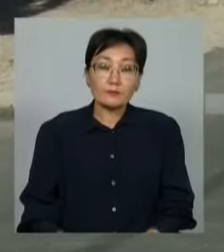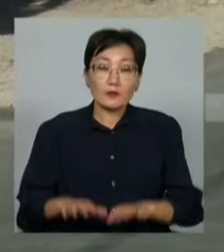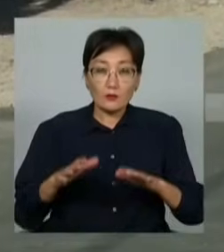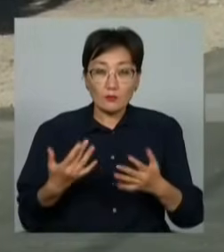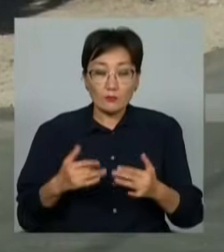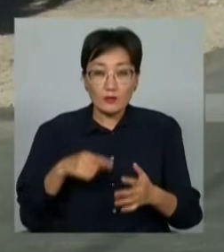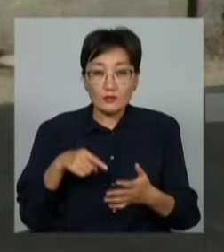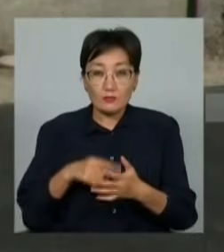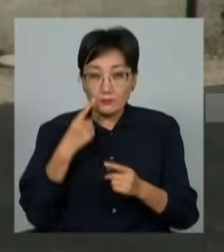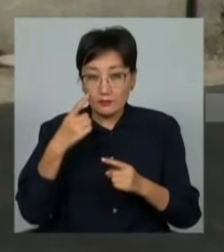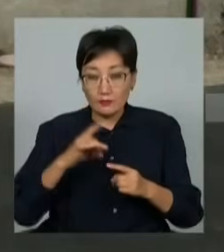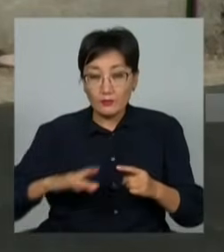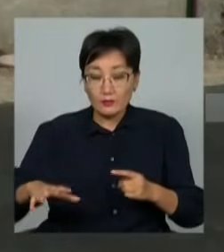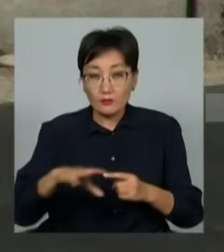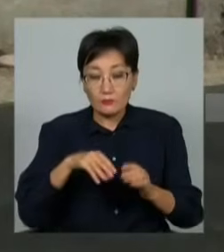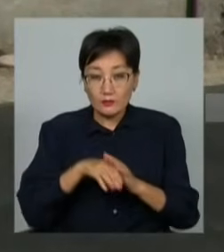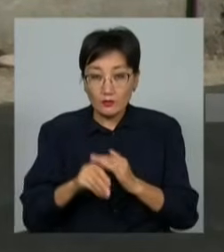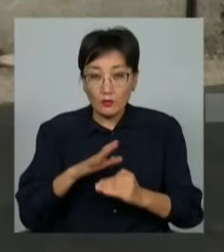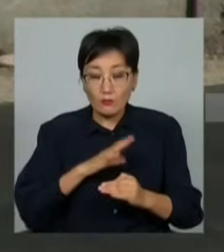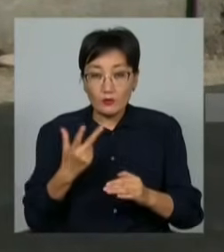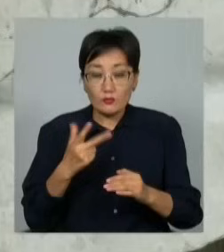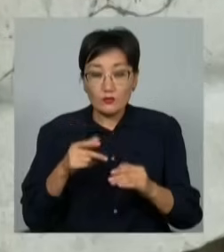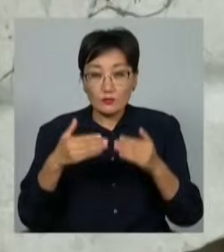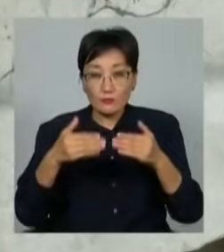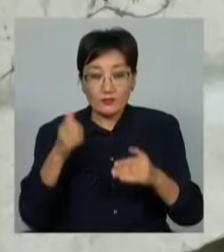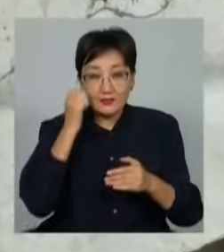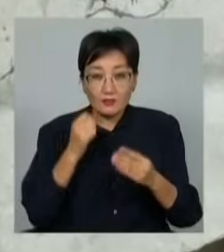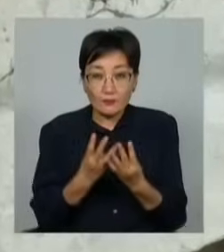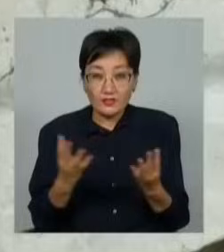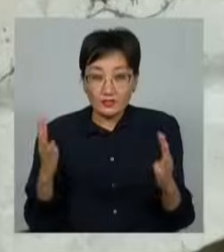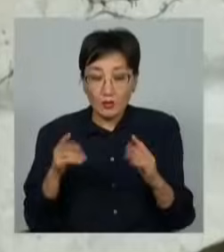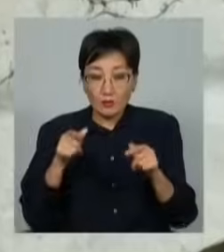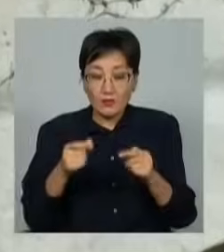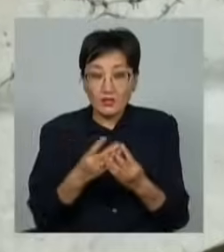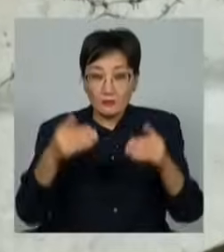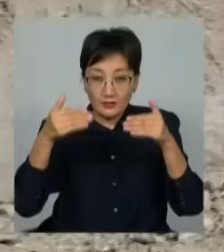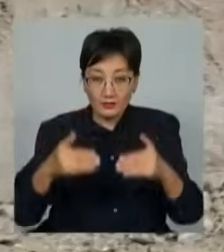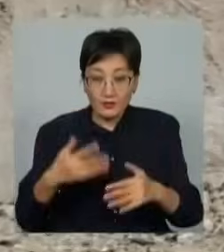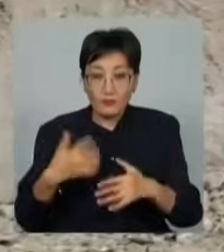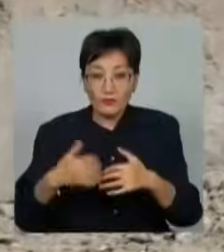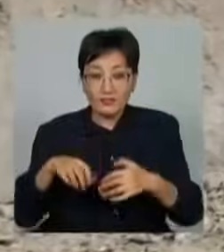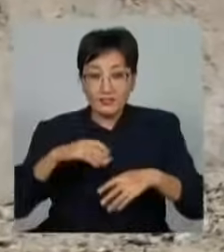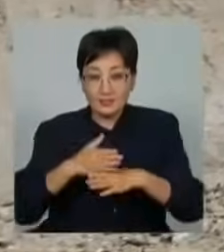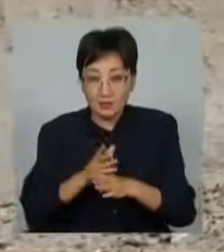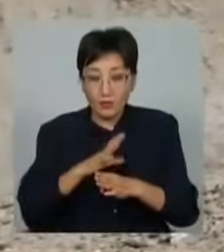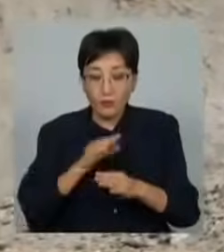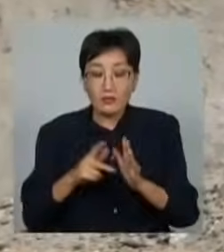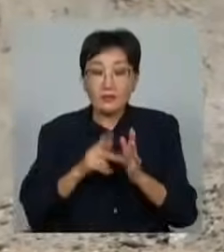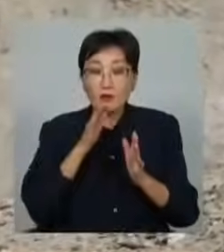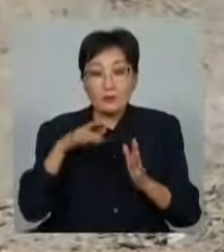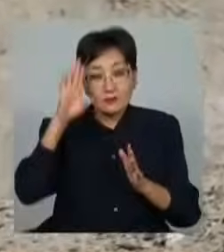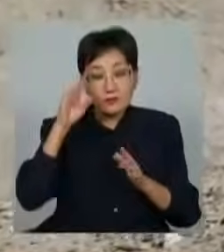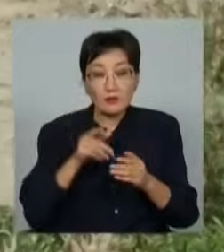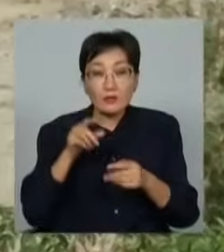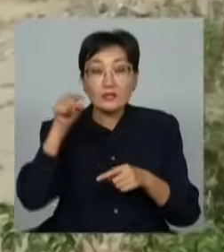Оқиға шахардың шеткі аудандарының бірінде болған, үш қатарлы ескі қоршаудан тұратын мына қабырғалардың ортасы сынық болған. 8 жасар бала